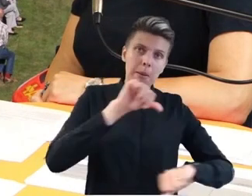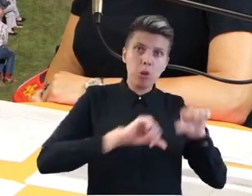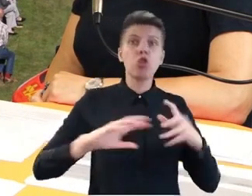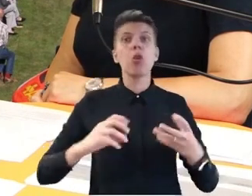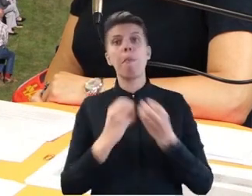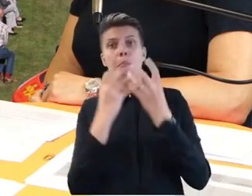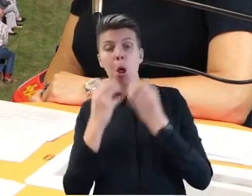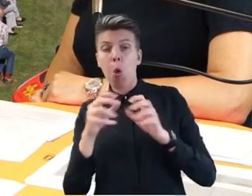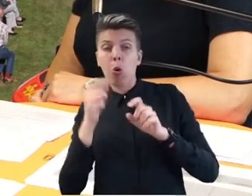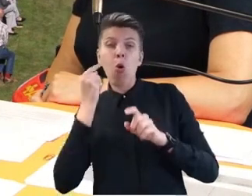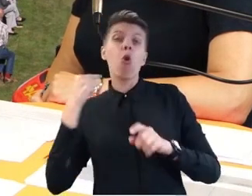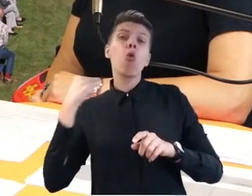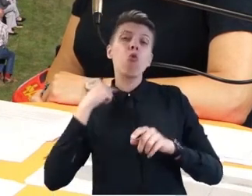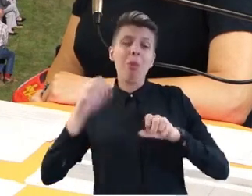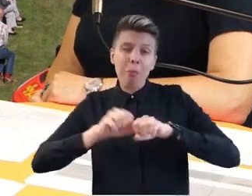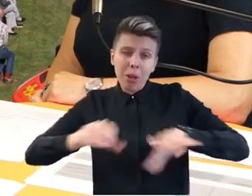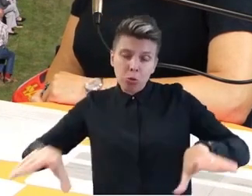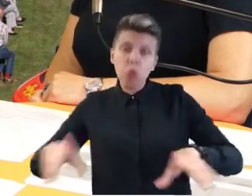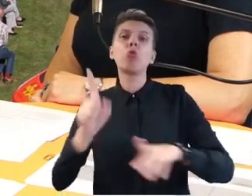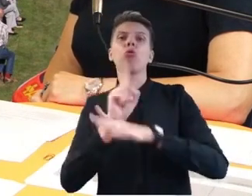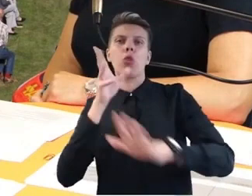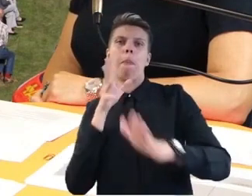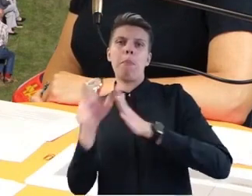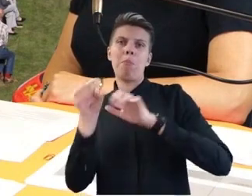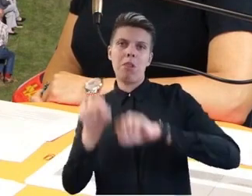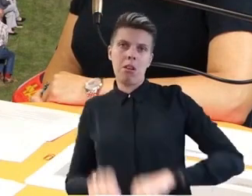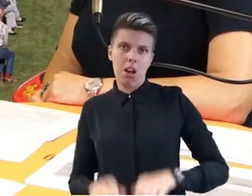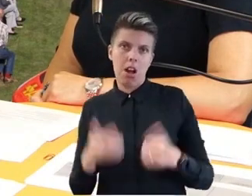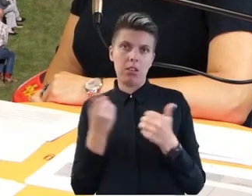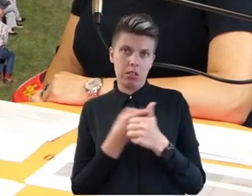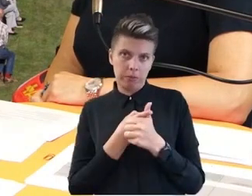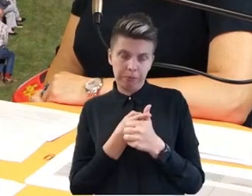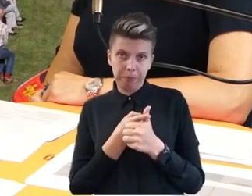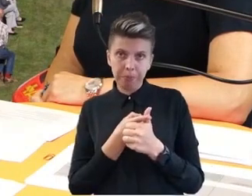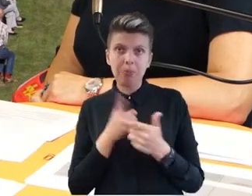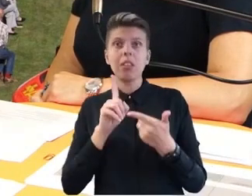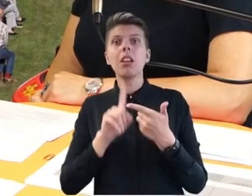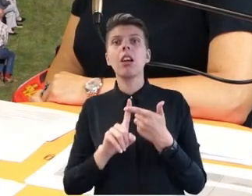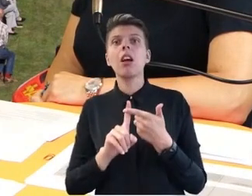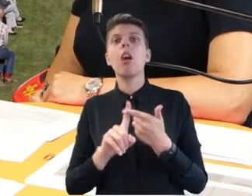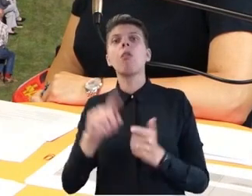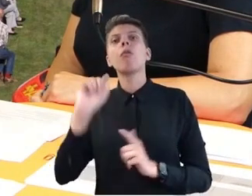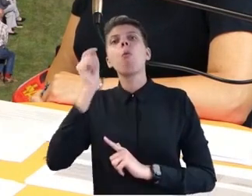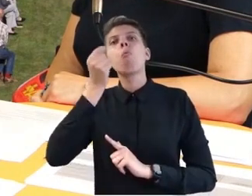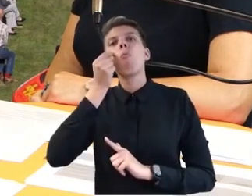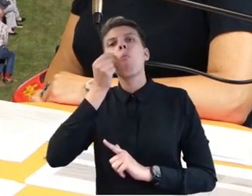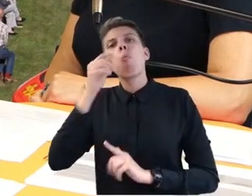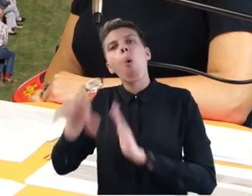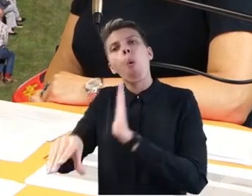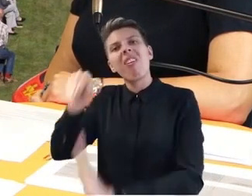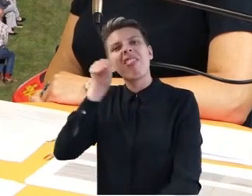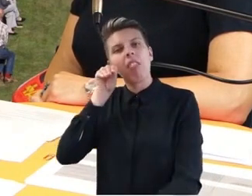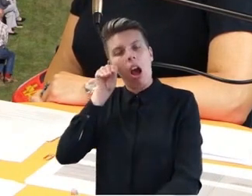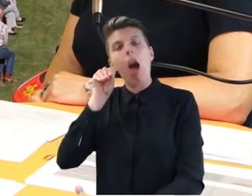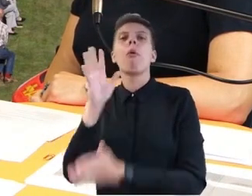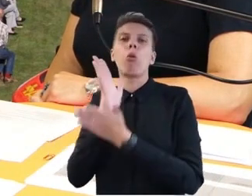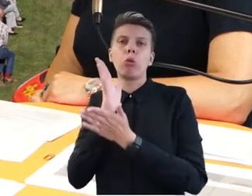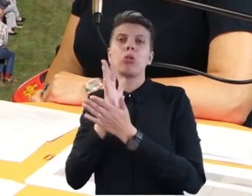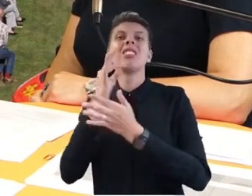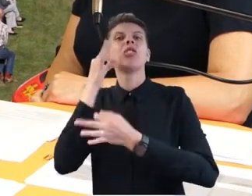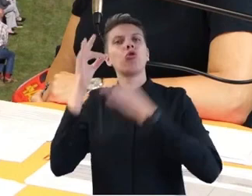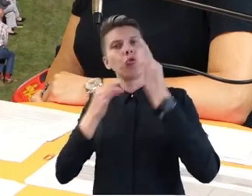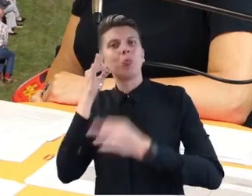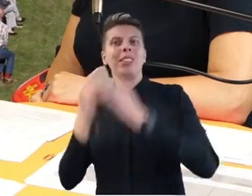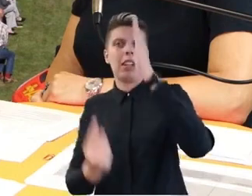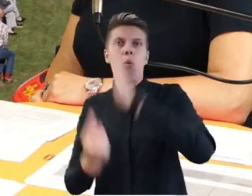feststellen können belastung feststellen können wir haben speziell entwickelte probenahme ausstattung um proben zu nehmen die später in